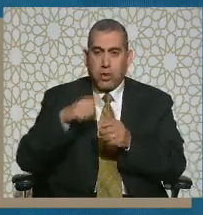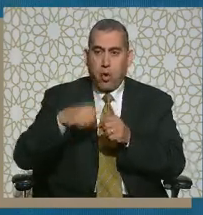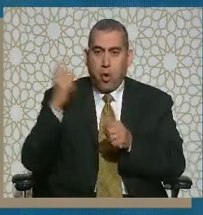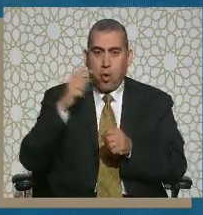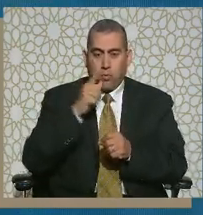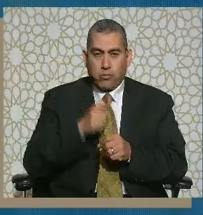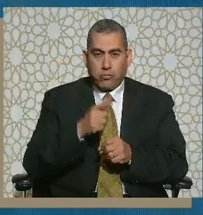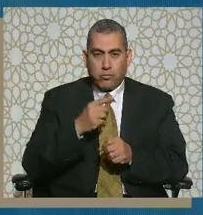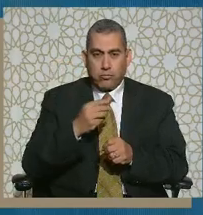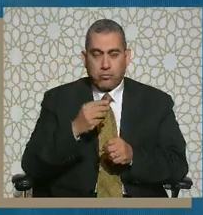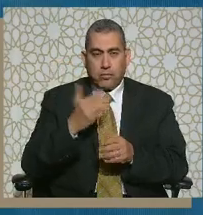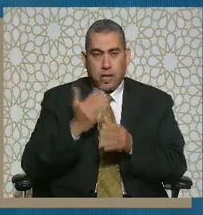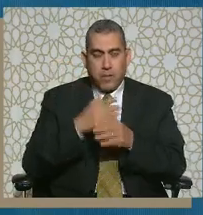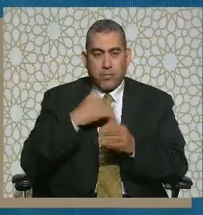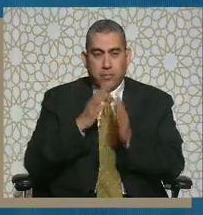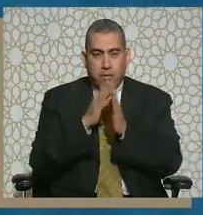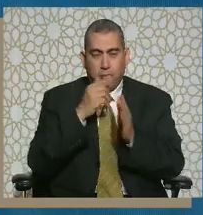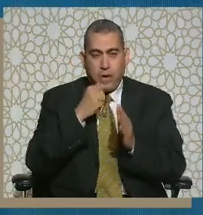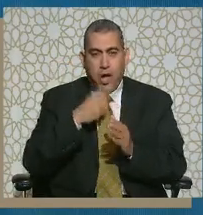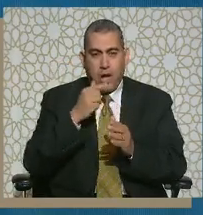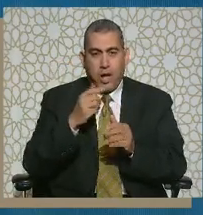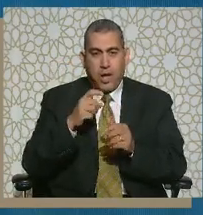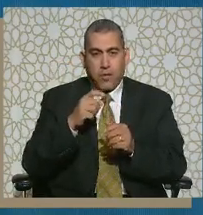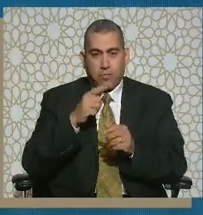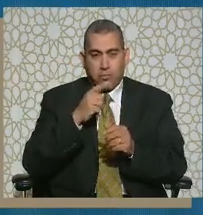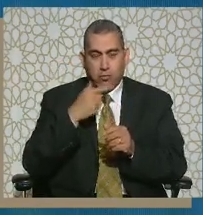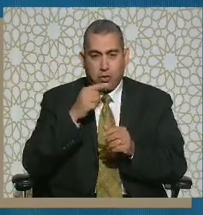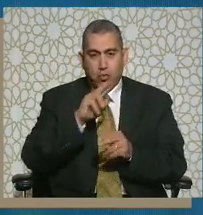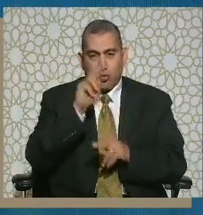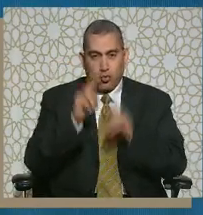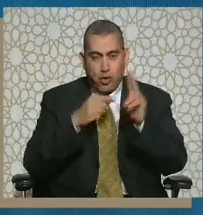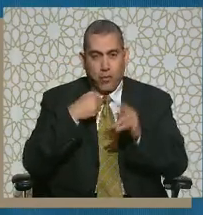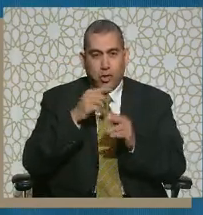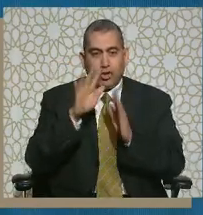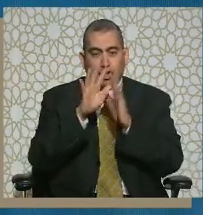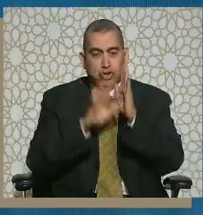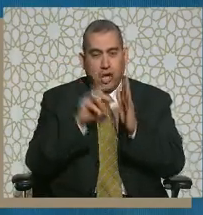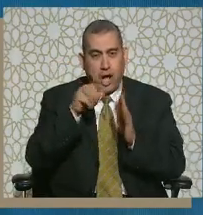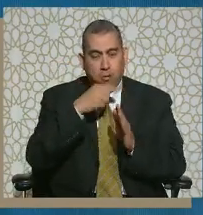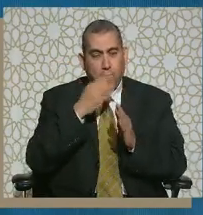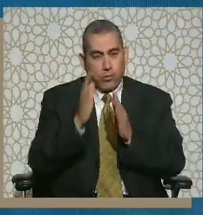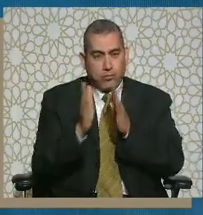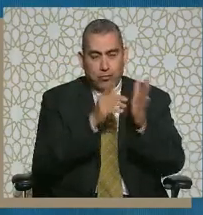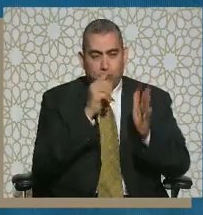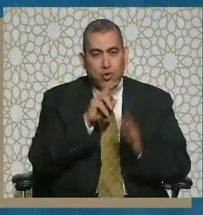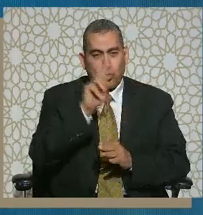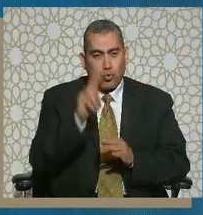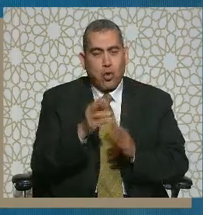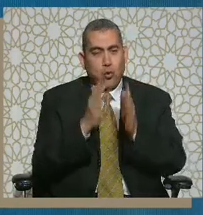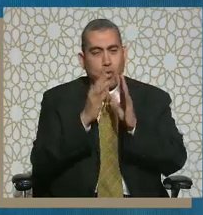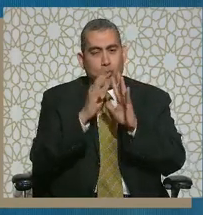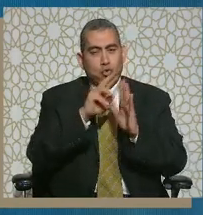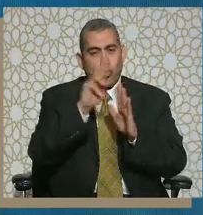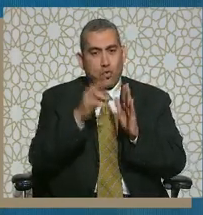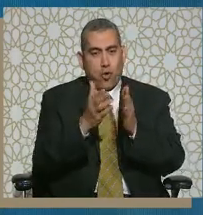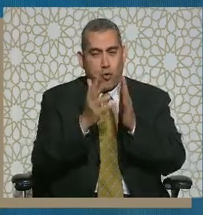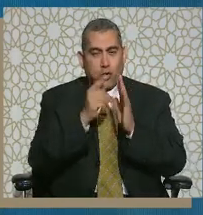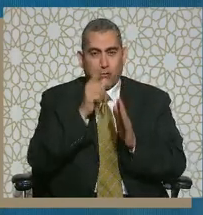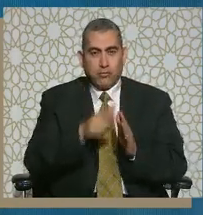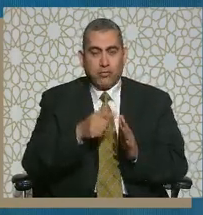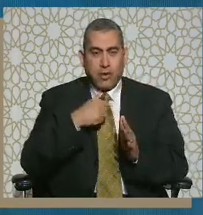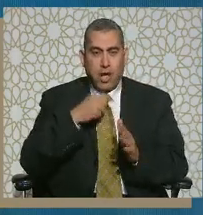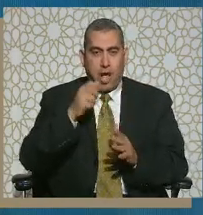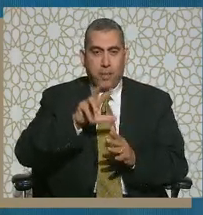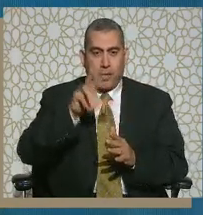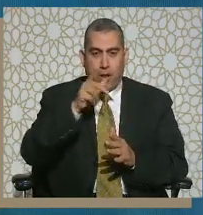بس خلينا نتكلم في مسألة يعني أنت بتسألني وتقول لي مخالف الشرائع السماوية، خلينا بس نكمل السؤال يا أستاذ عبد الله. عبد الله